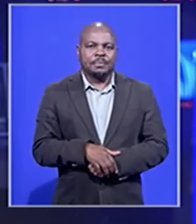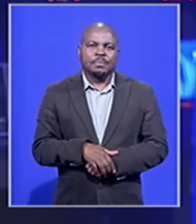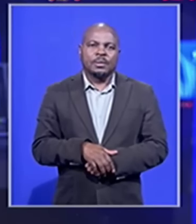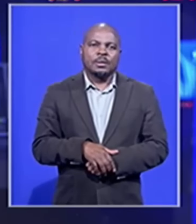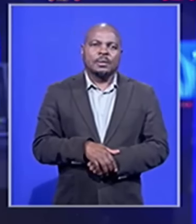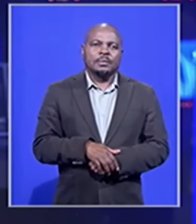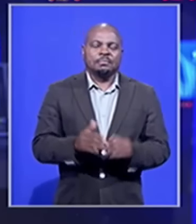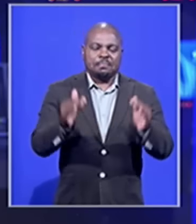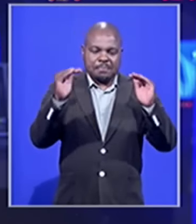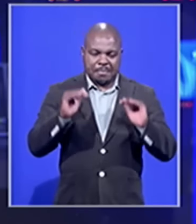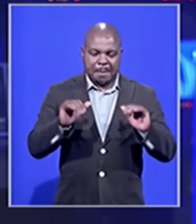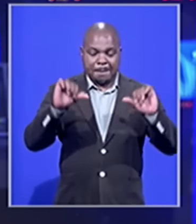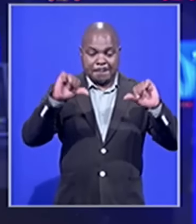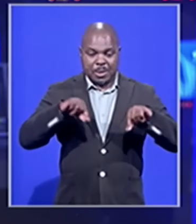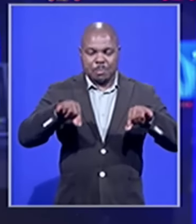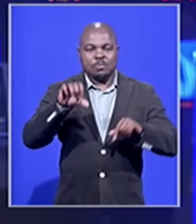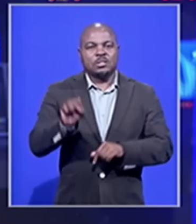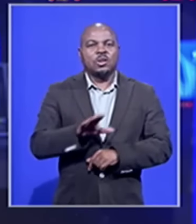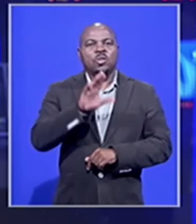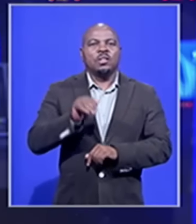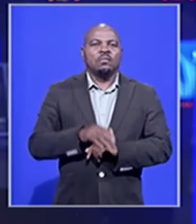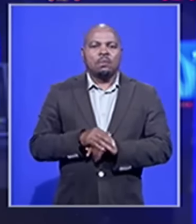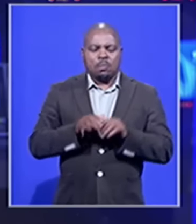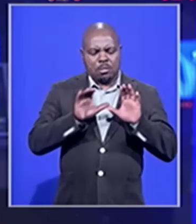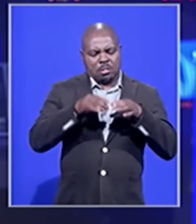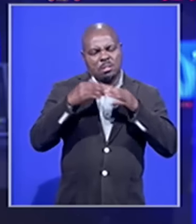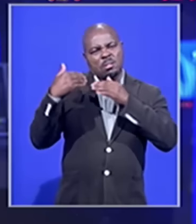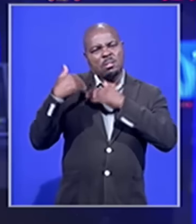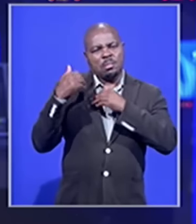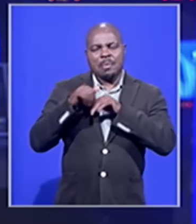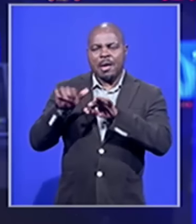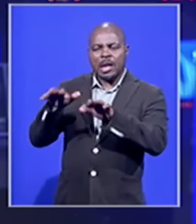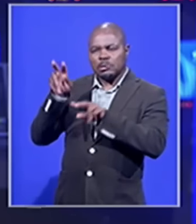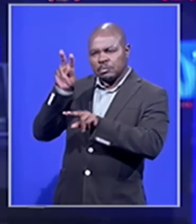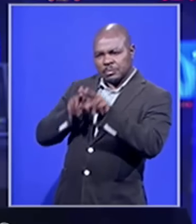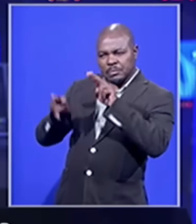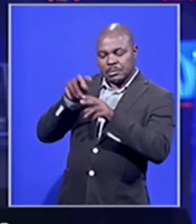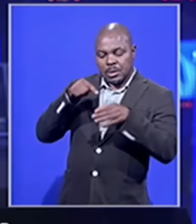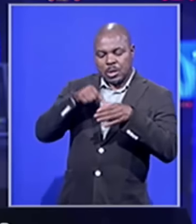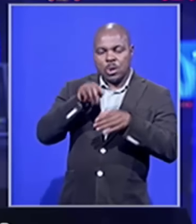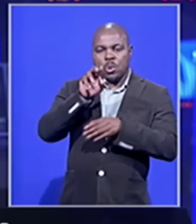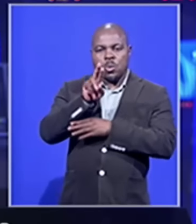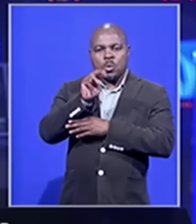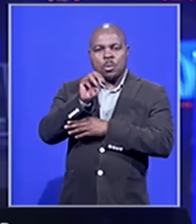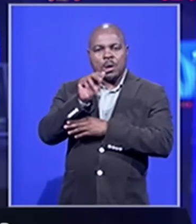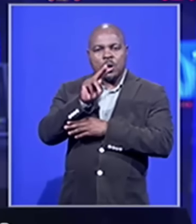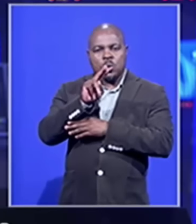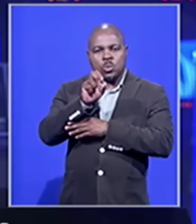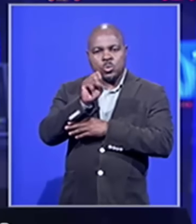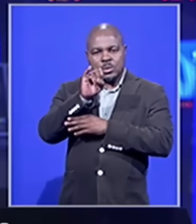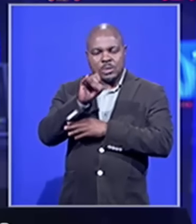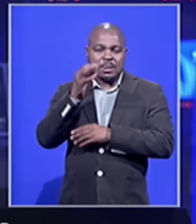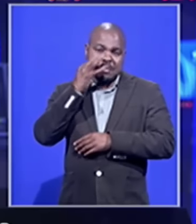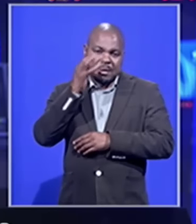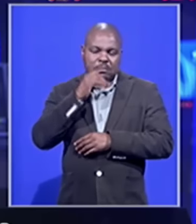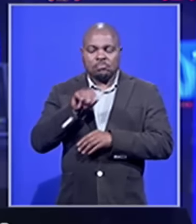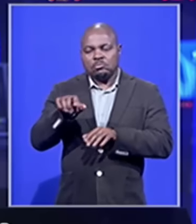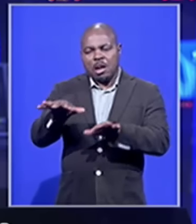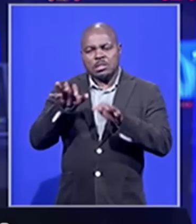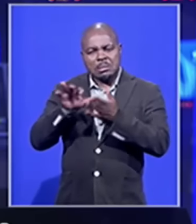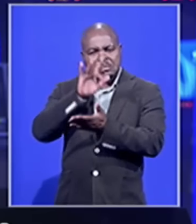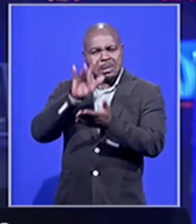Ha re khutlela kwano lapeng re fumana hore lekala le netefatsang boleng ba dihlahlobo e leng Umalusi le re le beha ditsi tsa dihlahlobo naha ka bophara leihlo